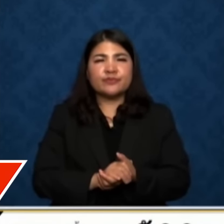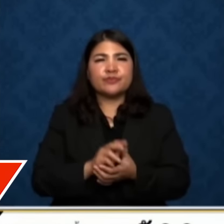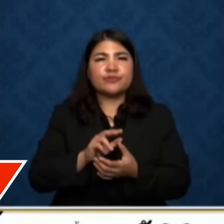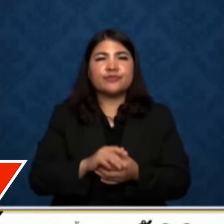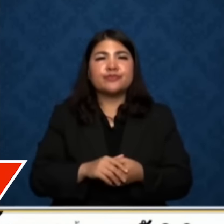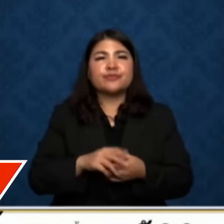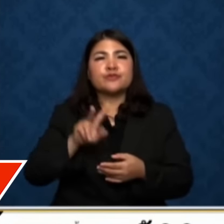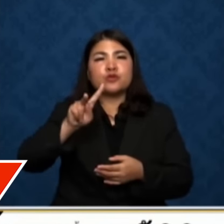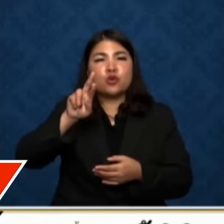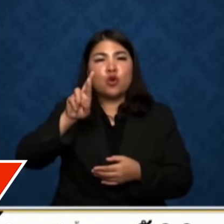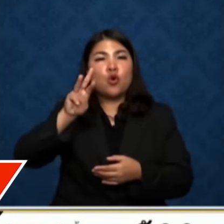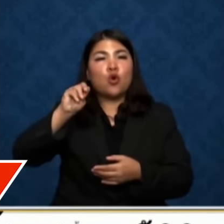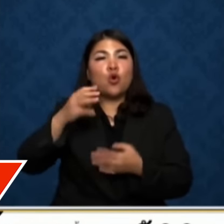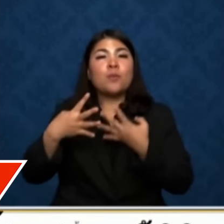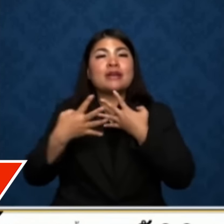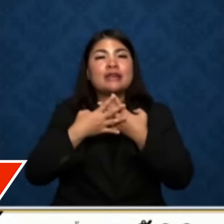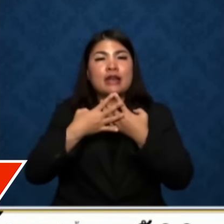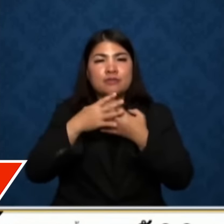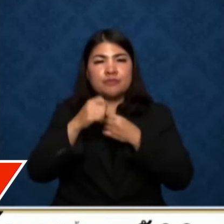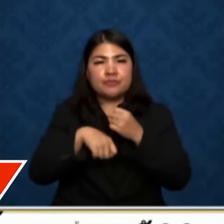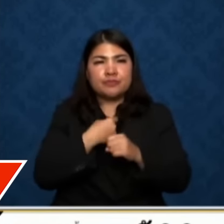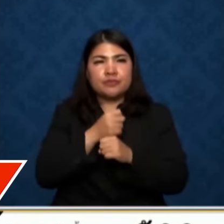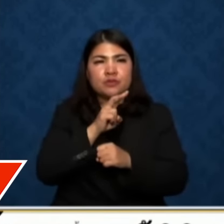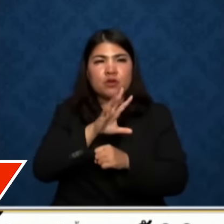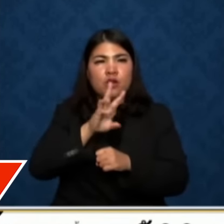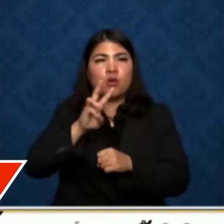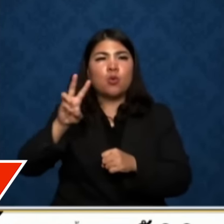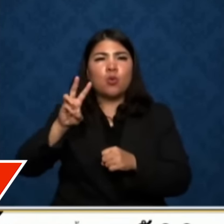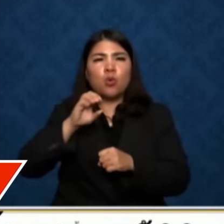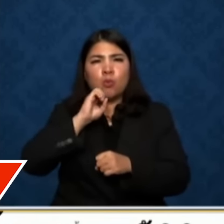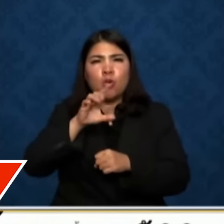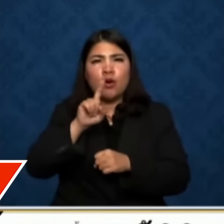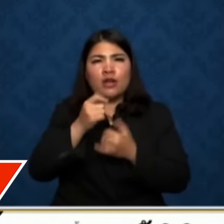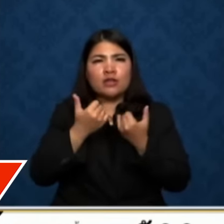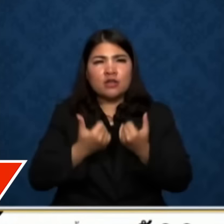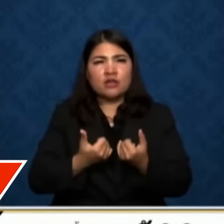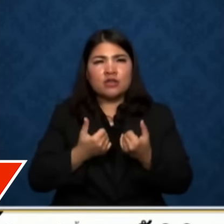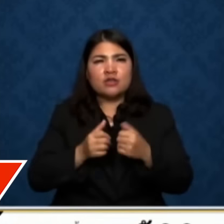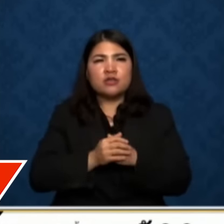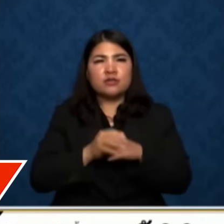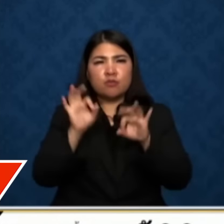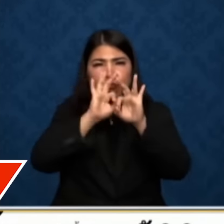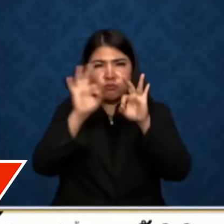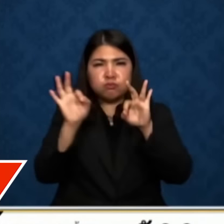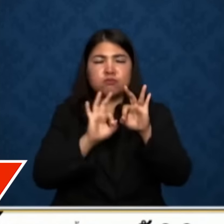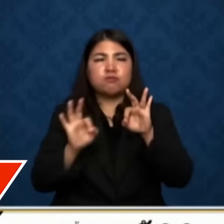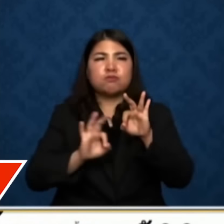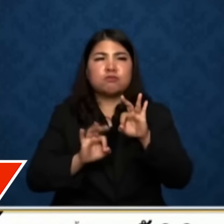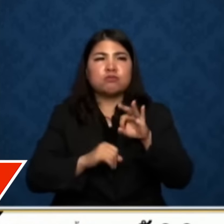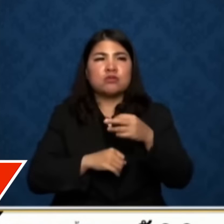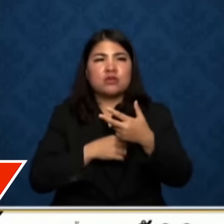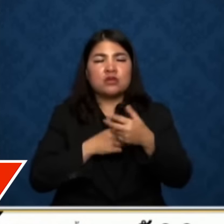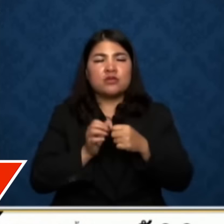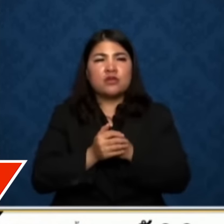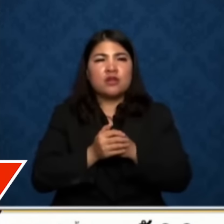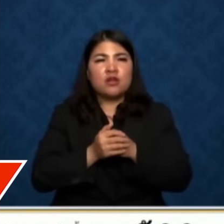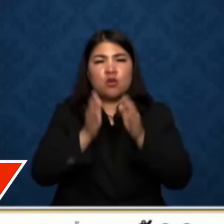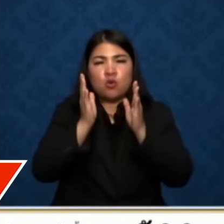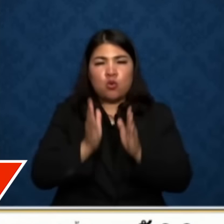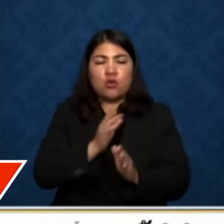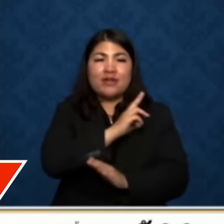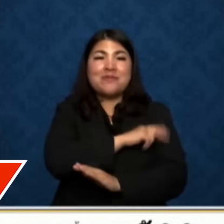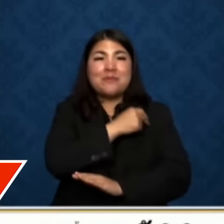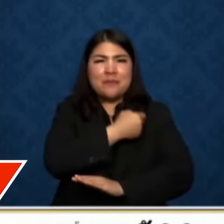ที่21ตุลาคม2566เนี่ยนะครับสรุปใจความก็คือว่าอันนี้อยู่ใน3บรรทัดแรกเลยนะลองไปเปิดดูกันได้นะครับแพทย์ผู้ทำการตรวจรักษ